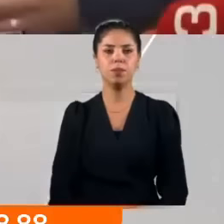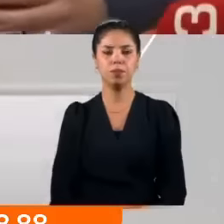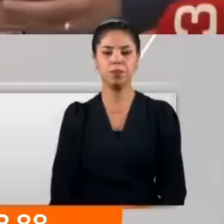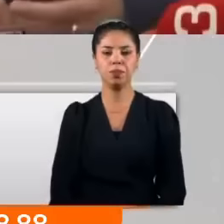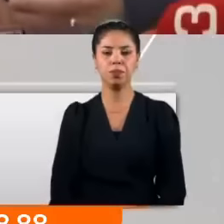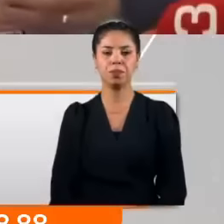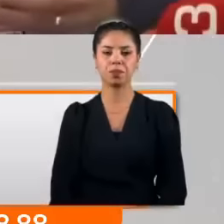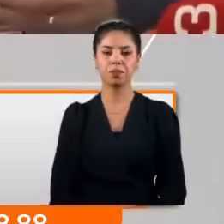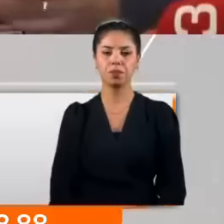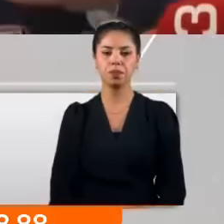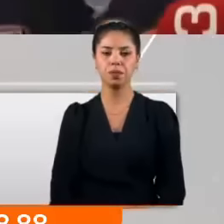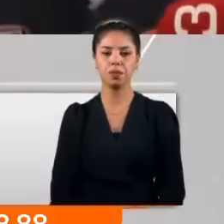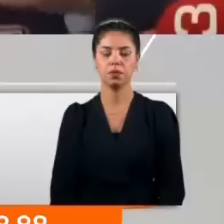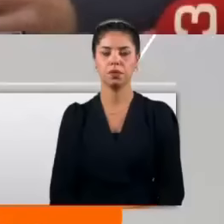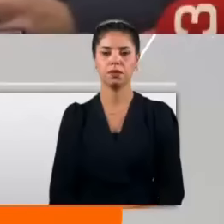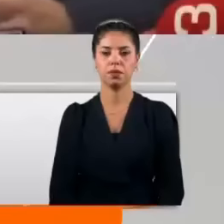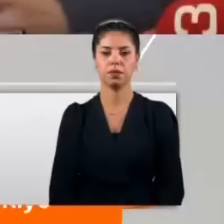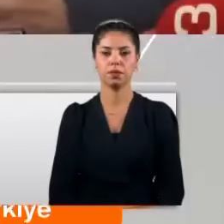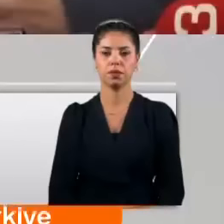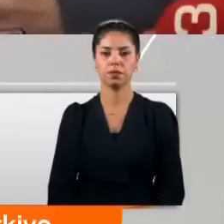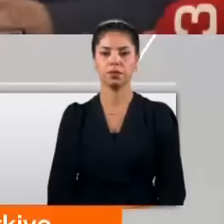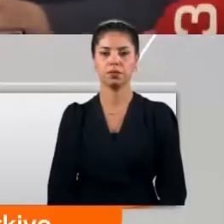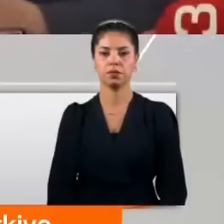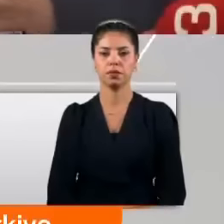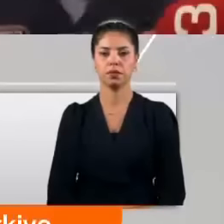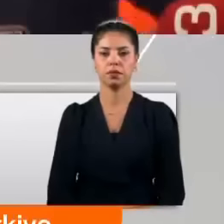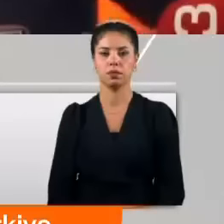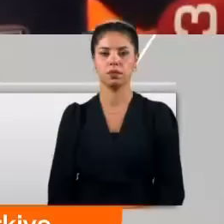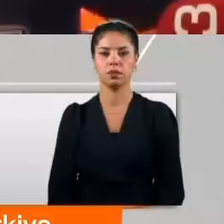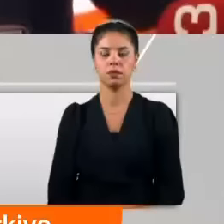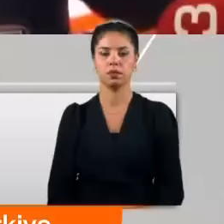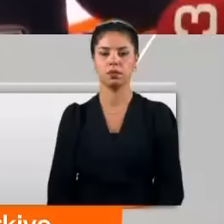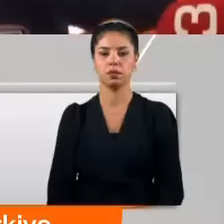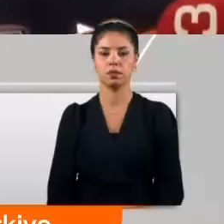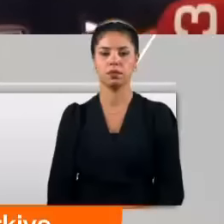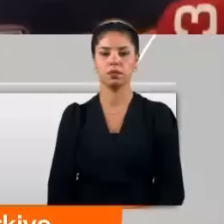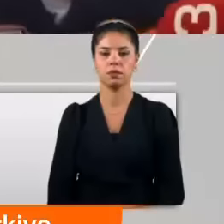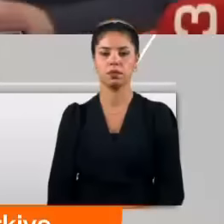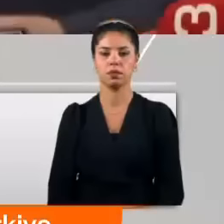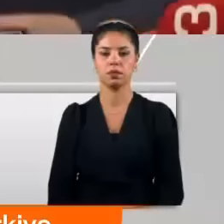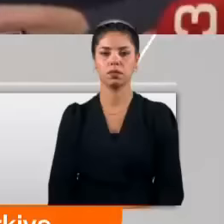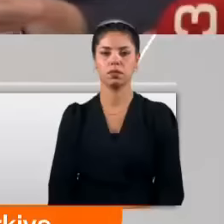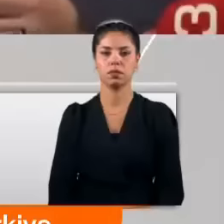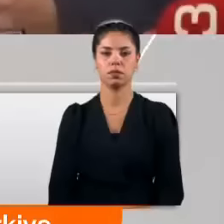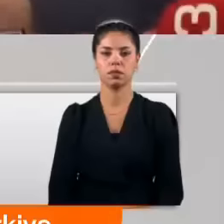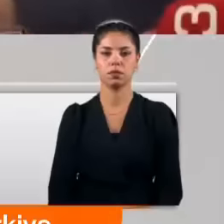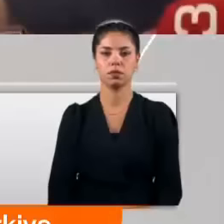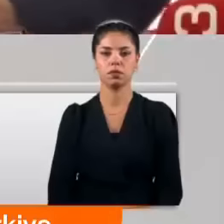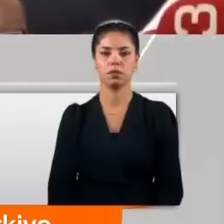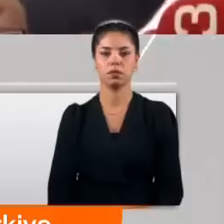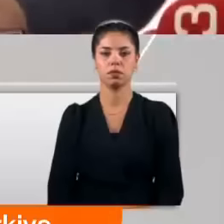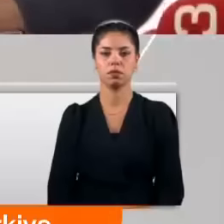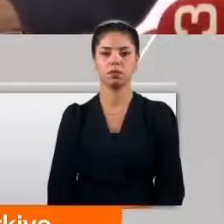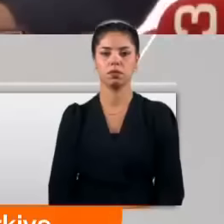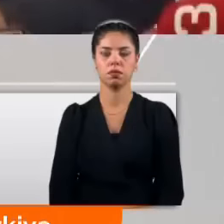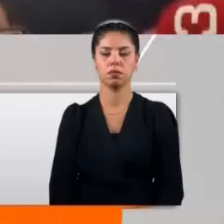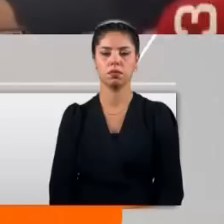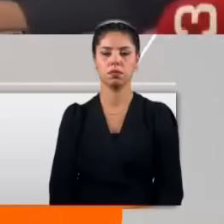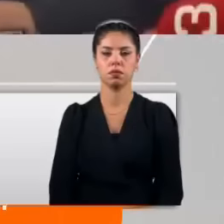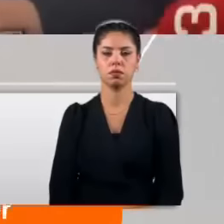veren adayının kim olmasını belirlemek isteyen herkesin fikrine başvuracağız. Ortak akılla, en